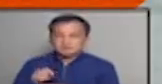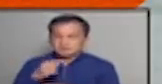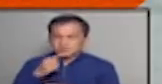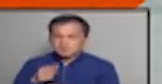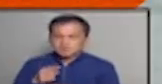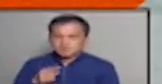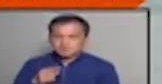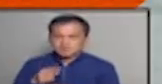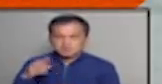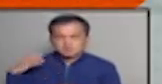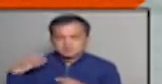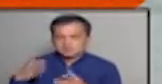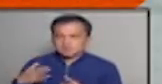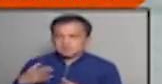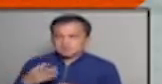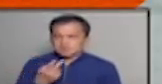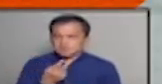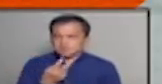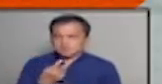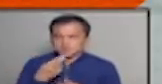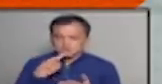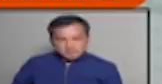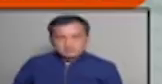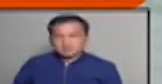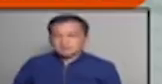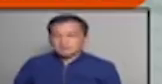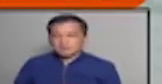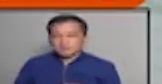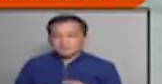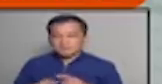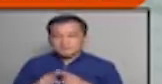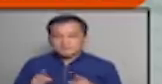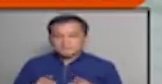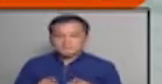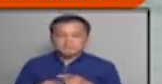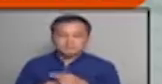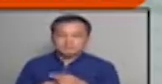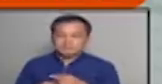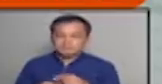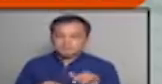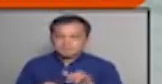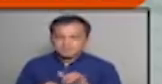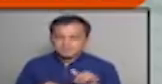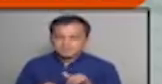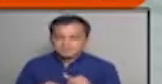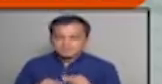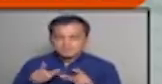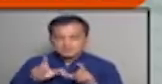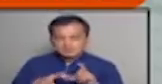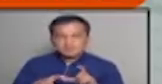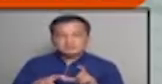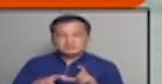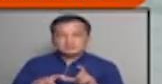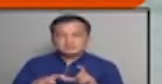We found out na yung si chairman may dalawang registered firearms. Kaya lang po, pareho pong expired yung